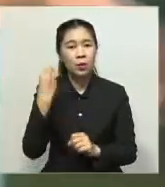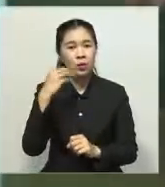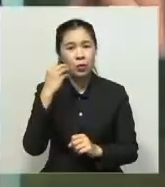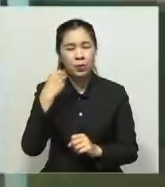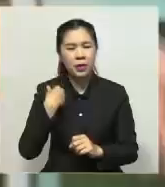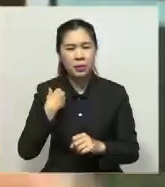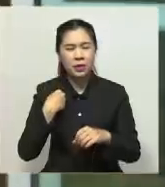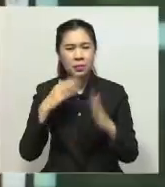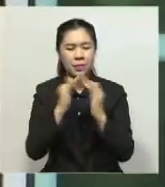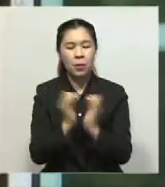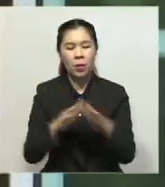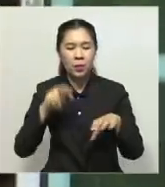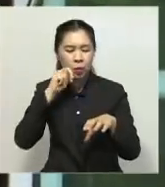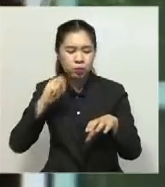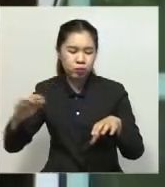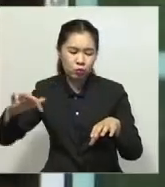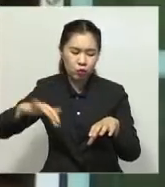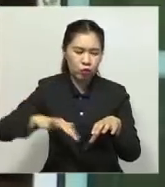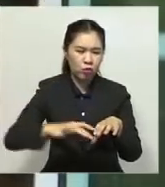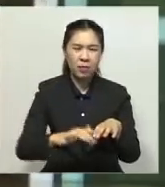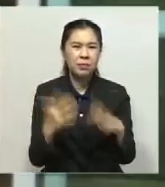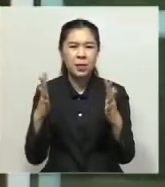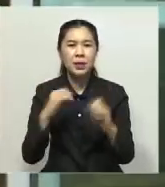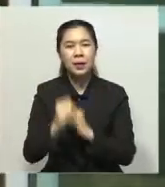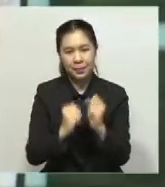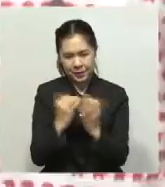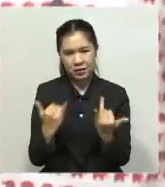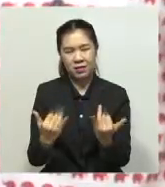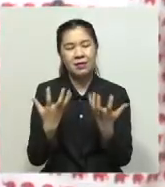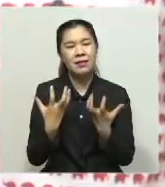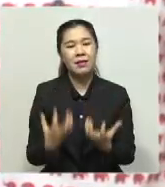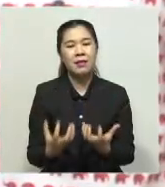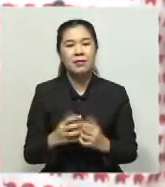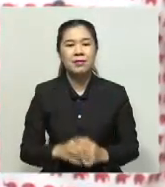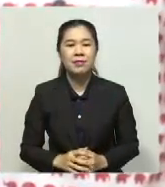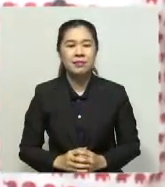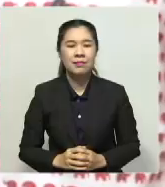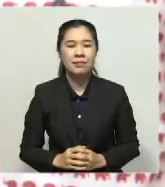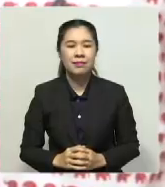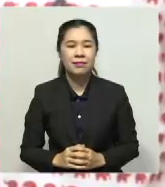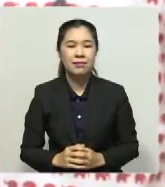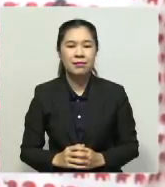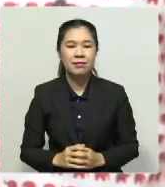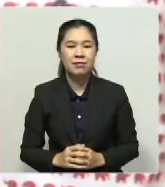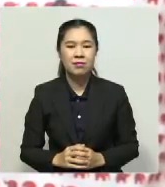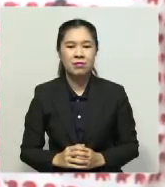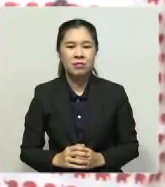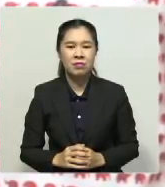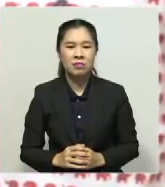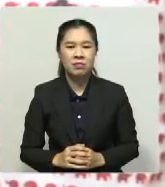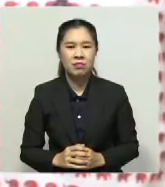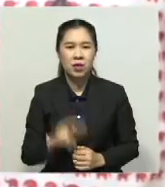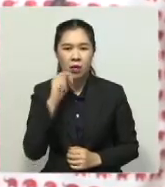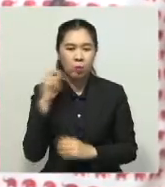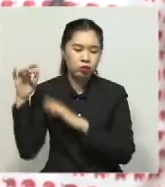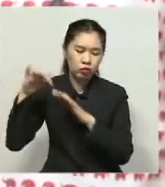ถึงตัววัดนะครับทุกๆปีมีปีนี้แหละหนักครับ ก็ไม่ยังไม่ได้ทันตั้งเลยครับมาเร็วมาก